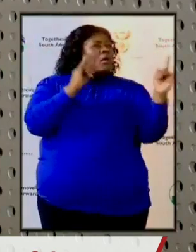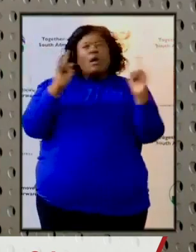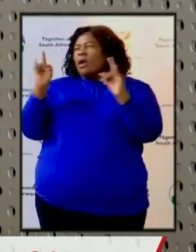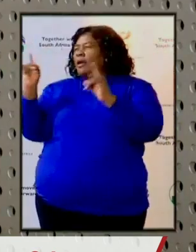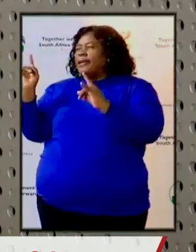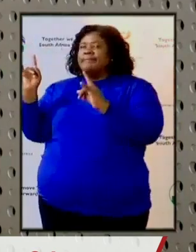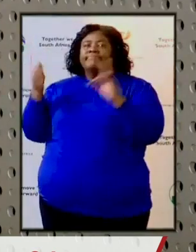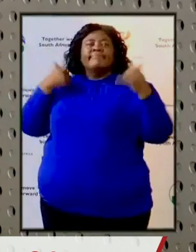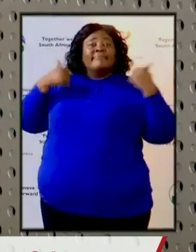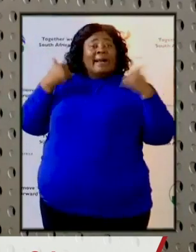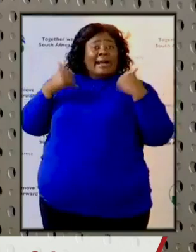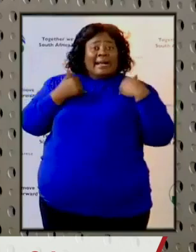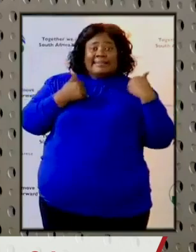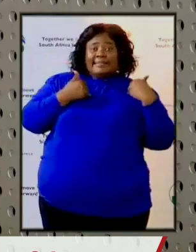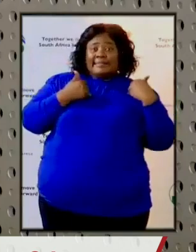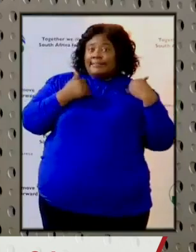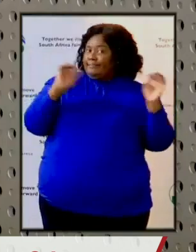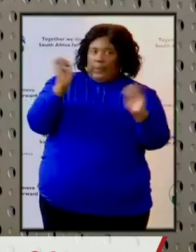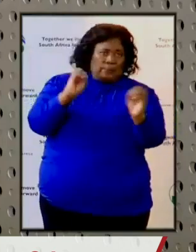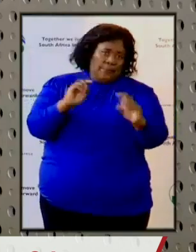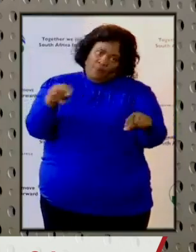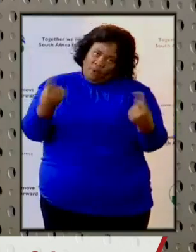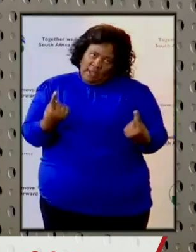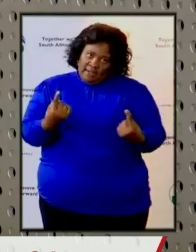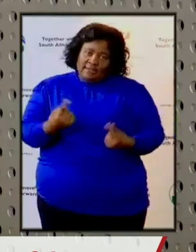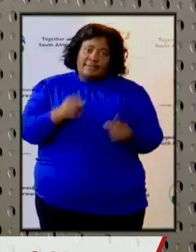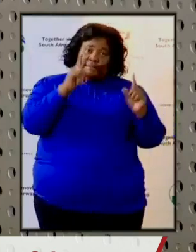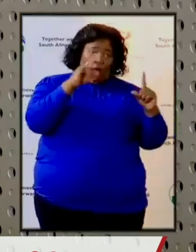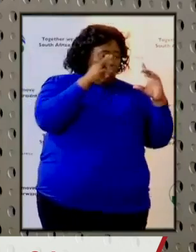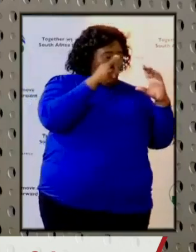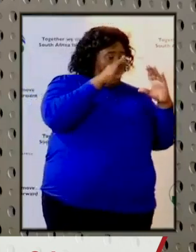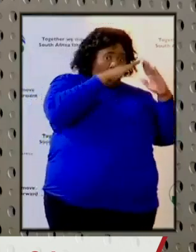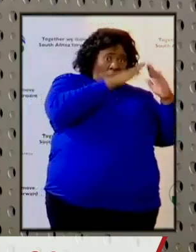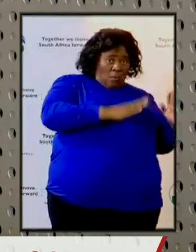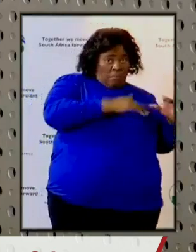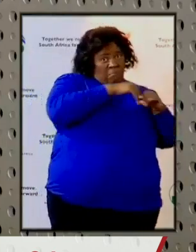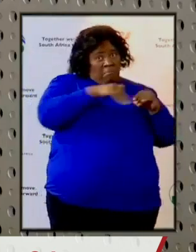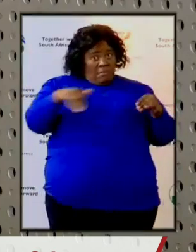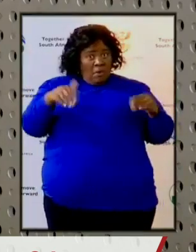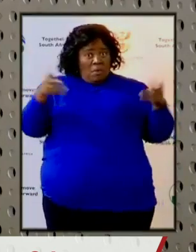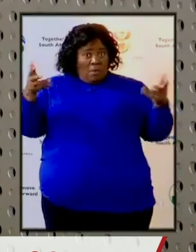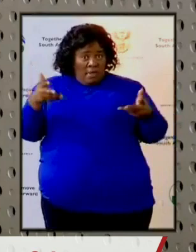akavunyelwa nje ukuthi uphume ekhaya ngaphandle uma uyosebenza noma uyokwenza lezi zinto engizibalile.